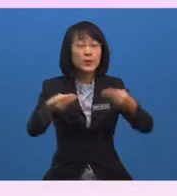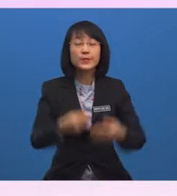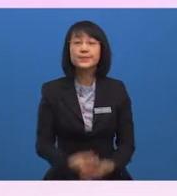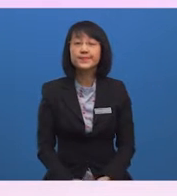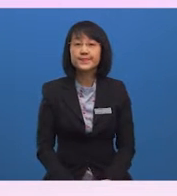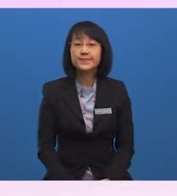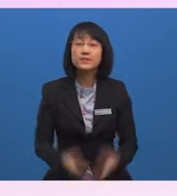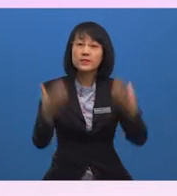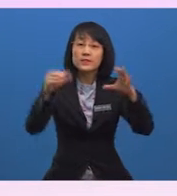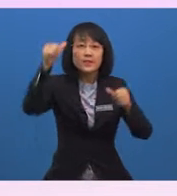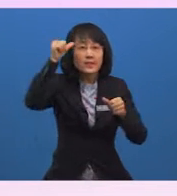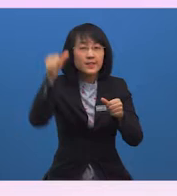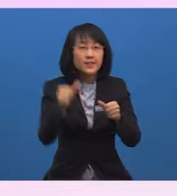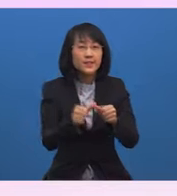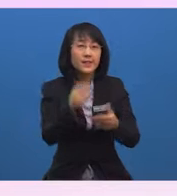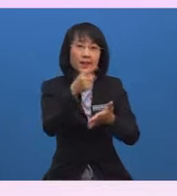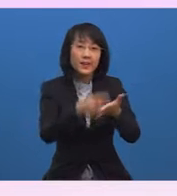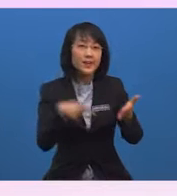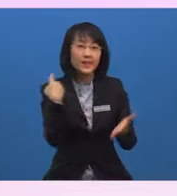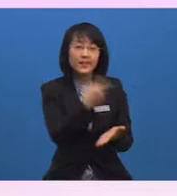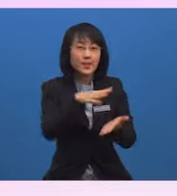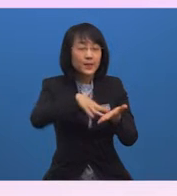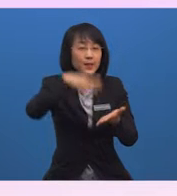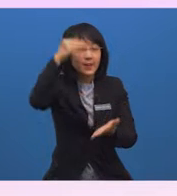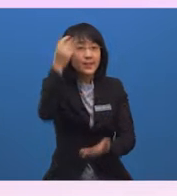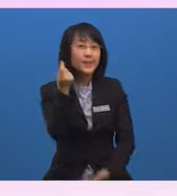semula apa yang kita belajar sebentar tadi.